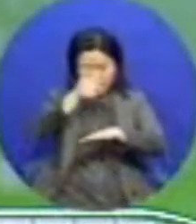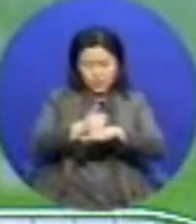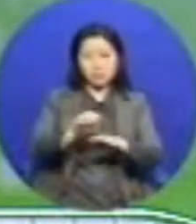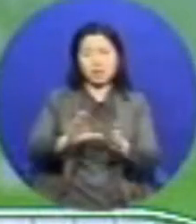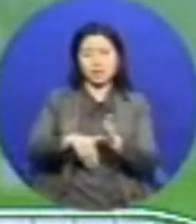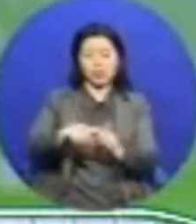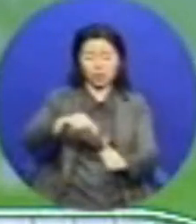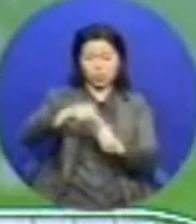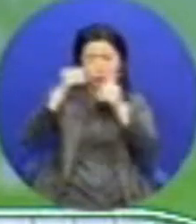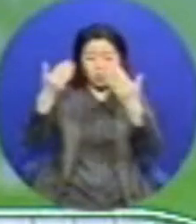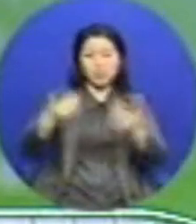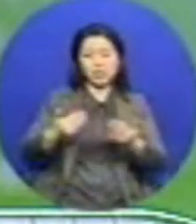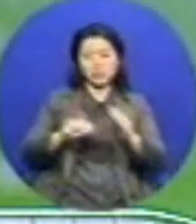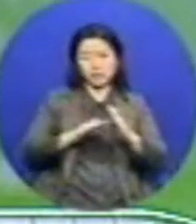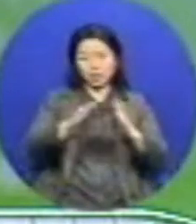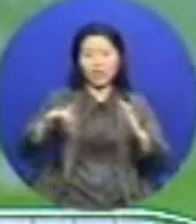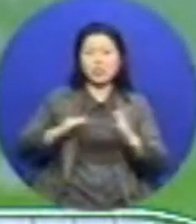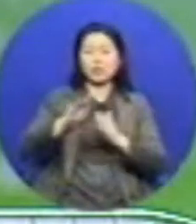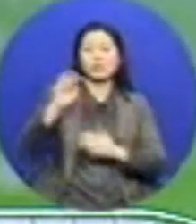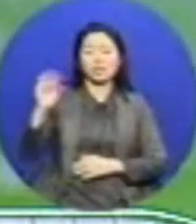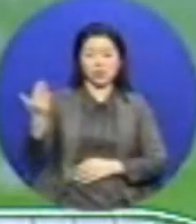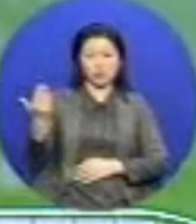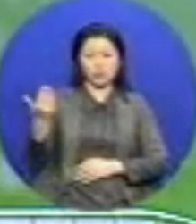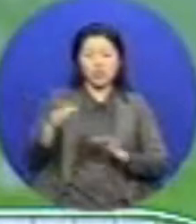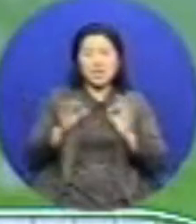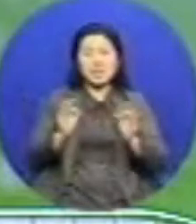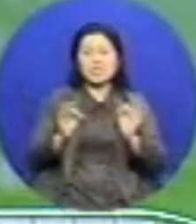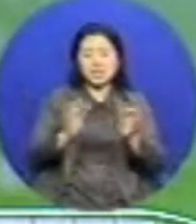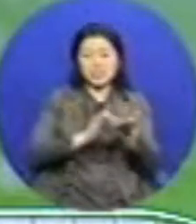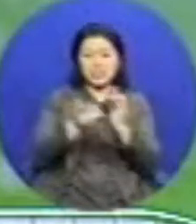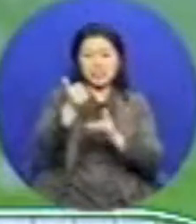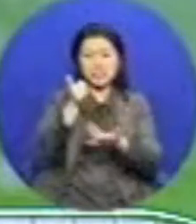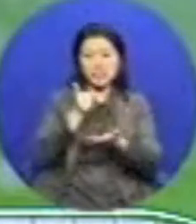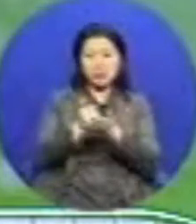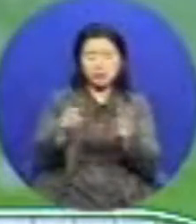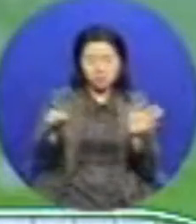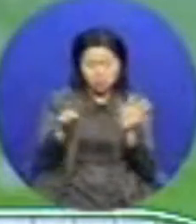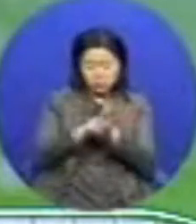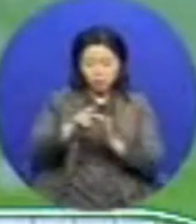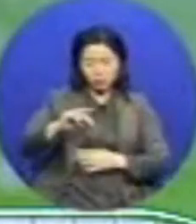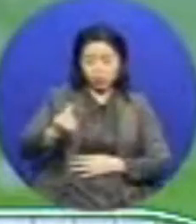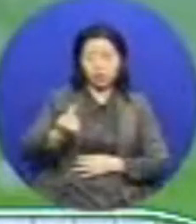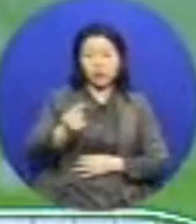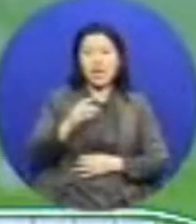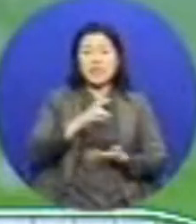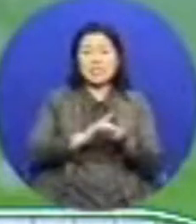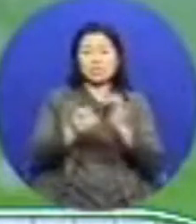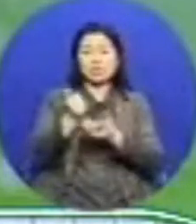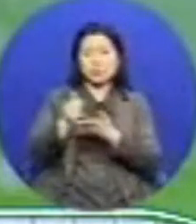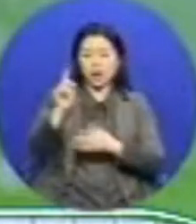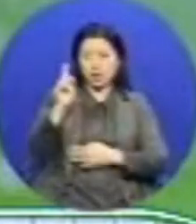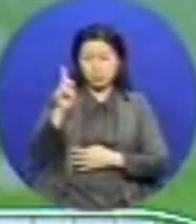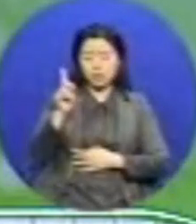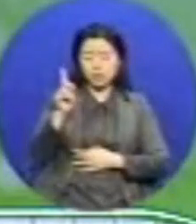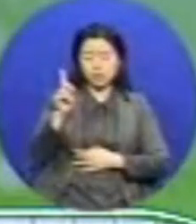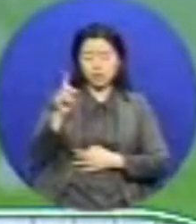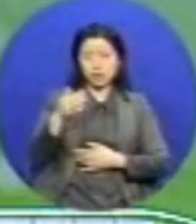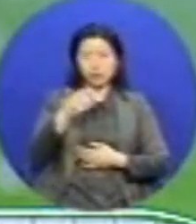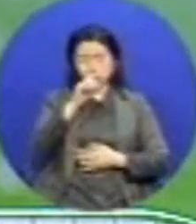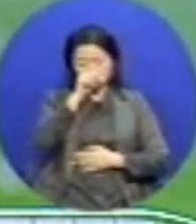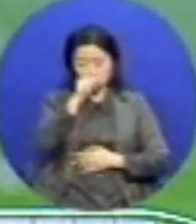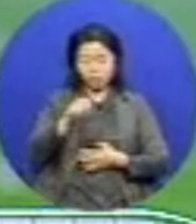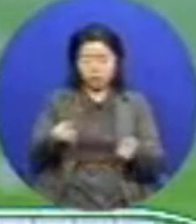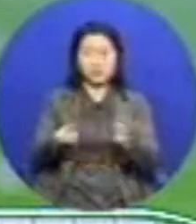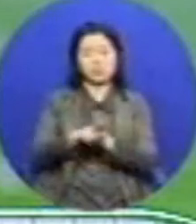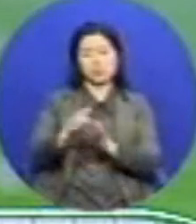됩니다 이제는 예수를 믿어도 정말 예수님 한 분이면 진짜인 그런 믿음을 가져야 돼요